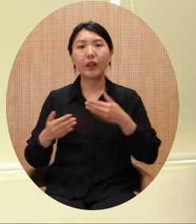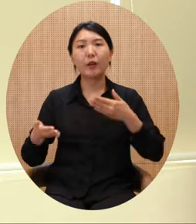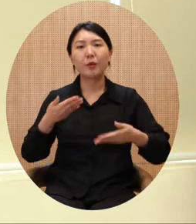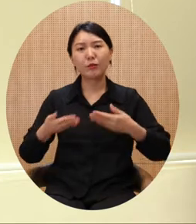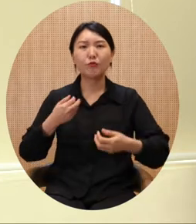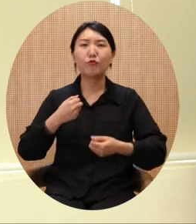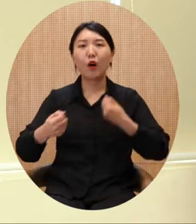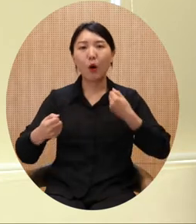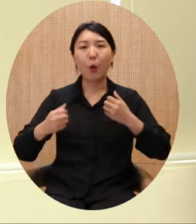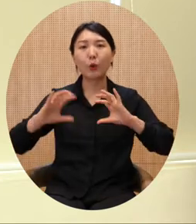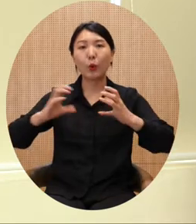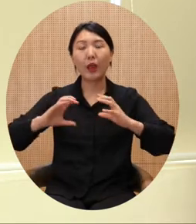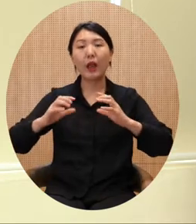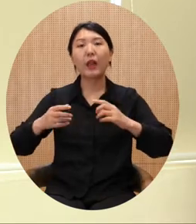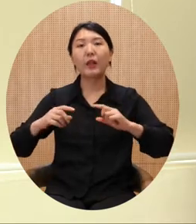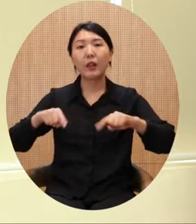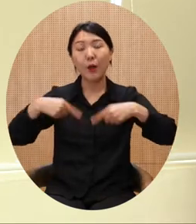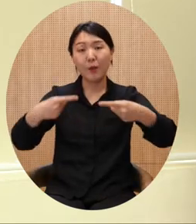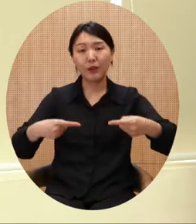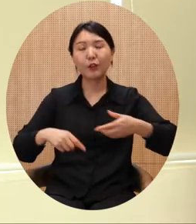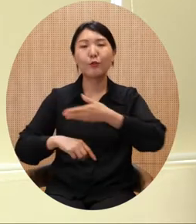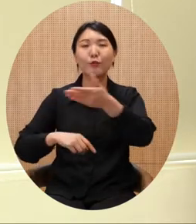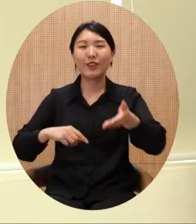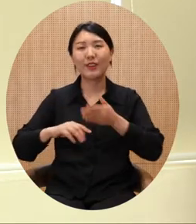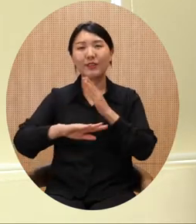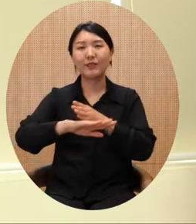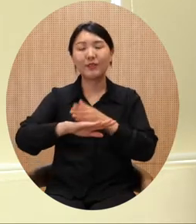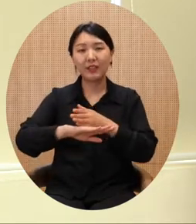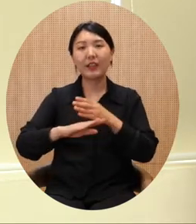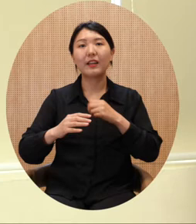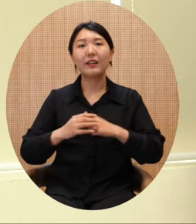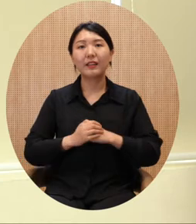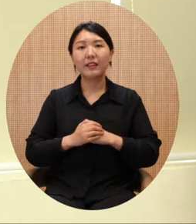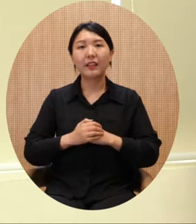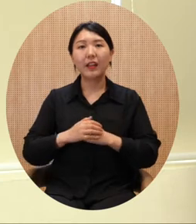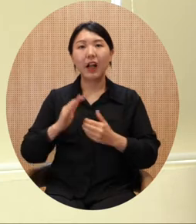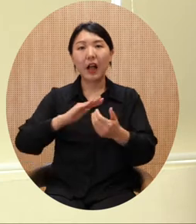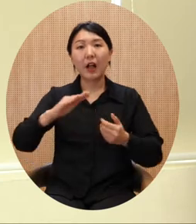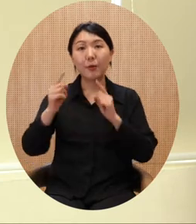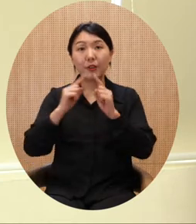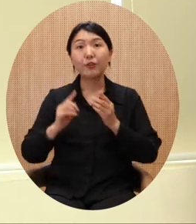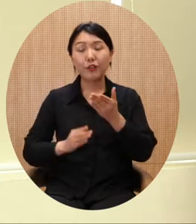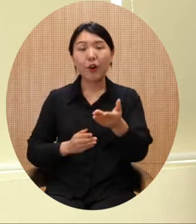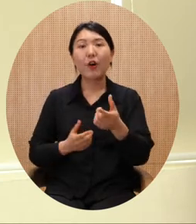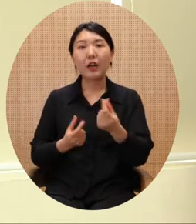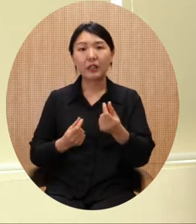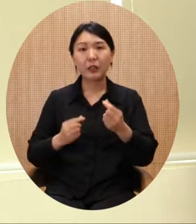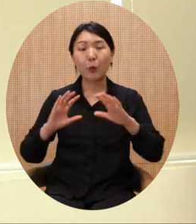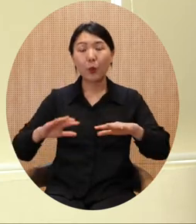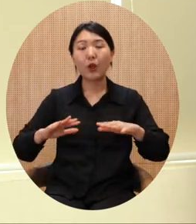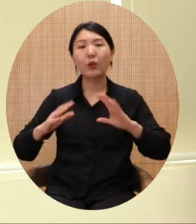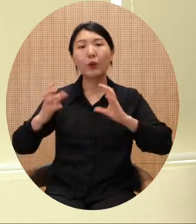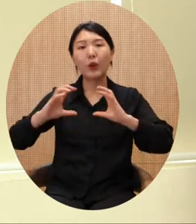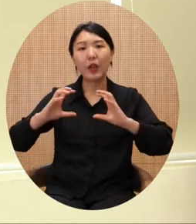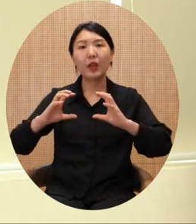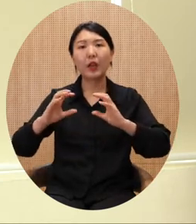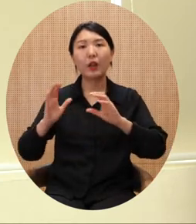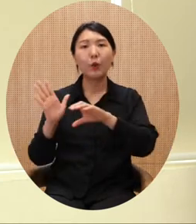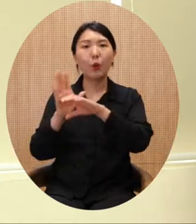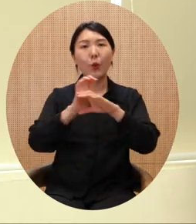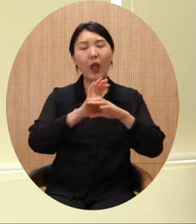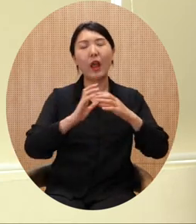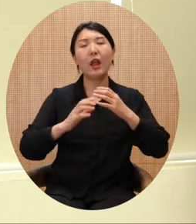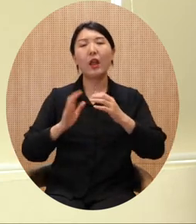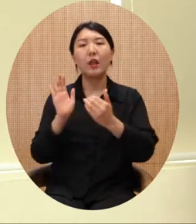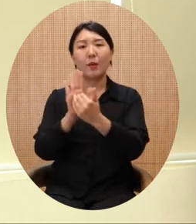바쁘신 와중에도 토론회에 함께해 주시는 모든 분들께 감사드립니다. 기존에 안내드린 대로 오늘 토론회는 코로나19 예방을